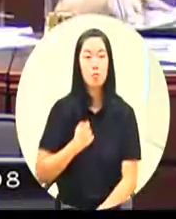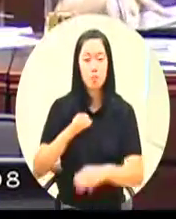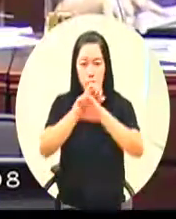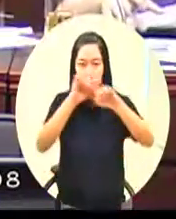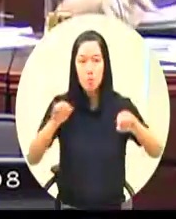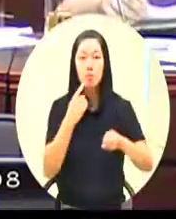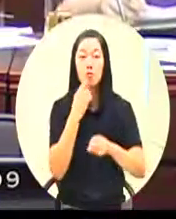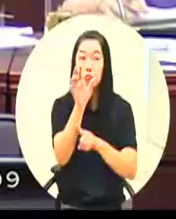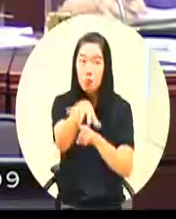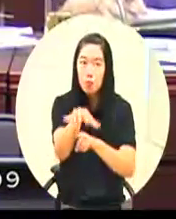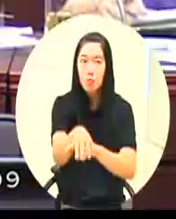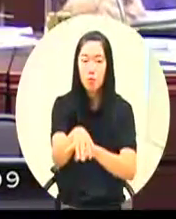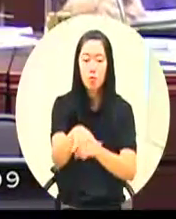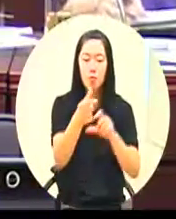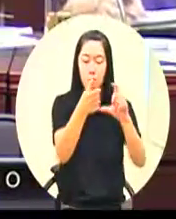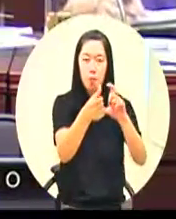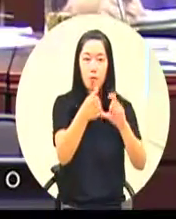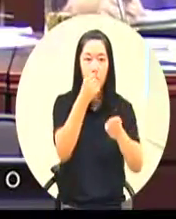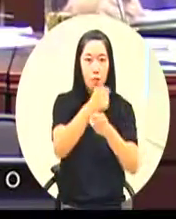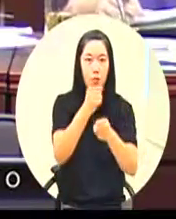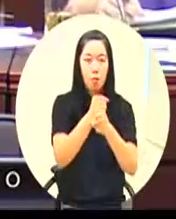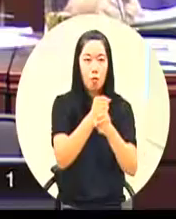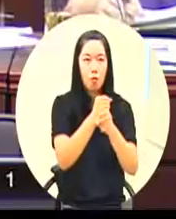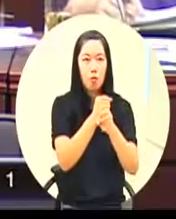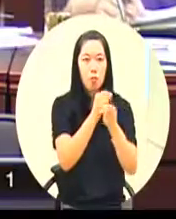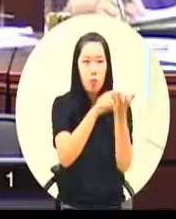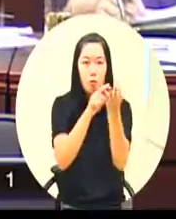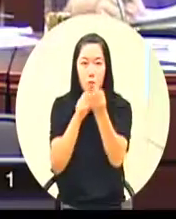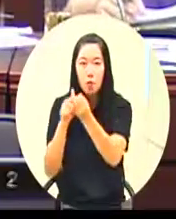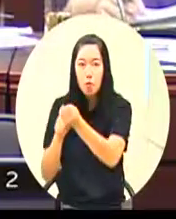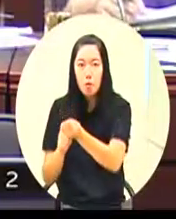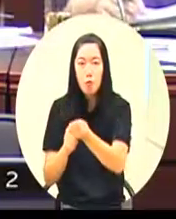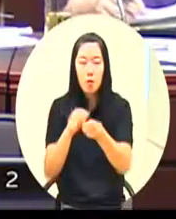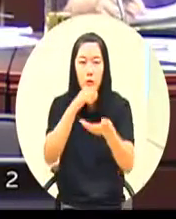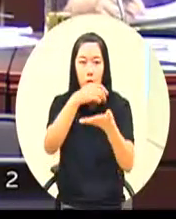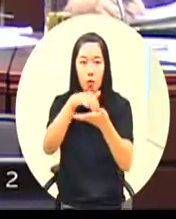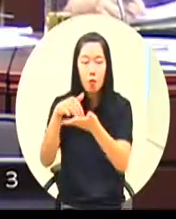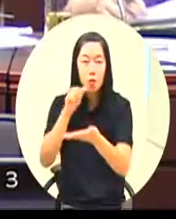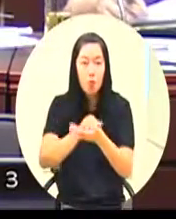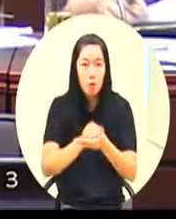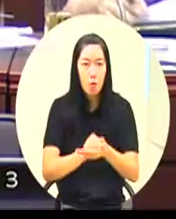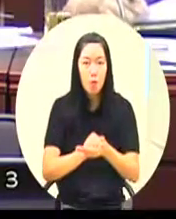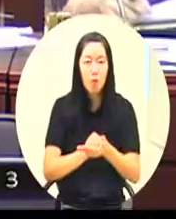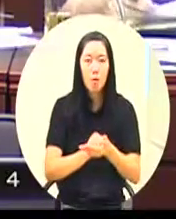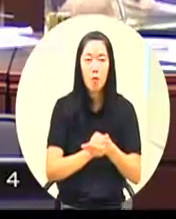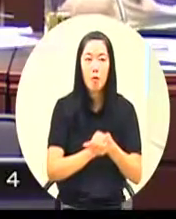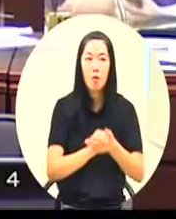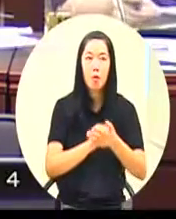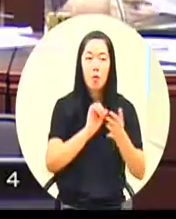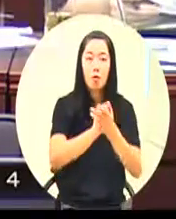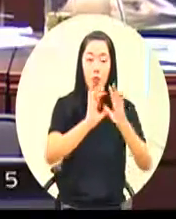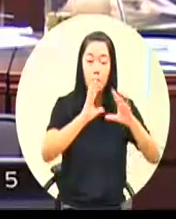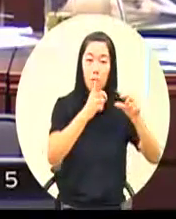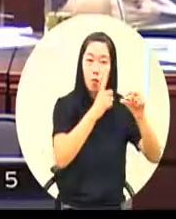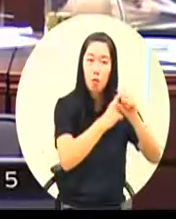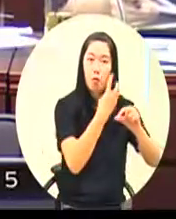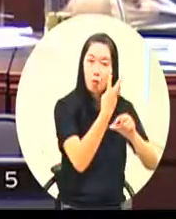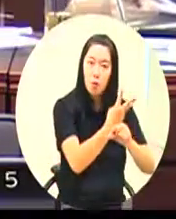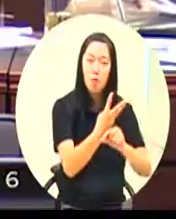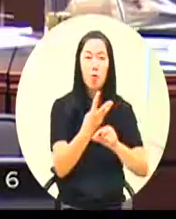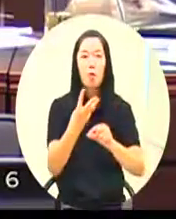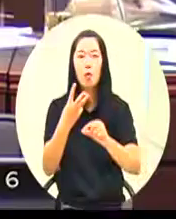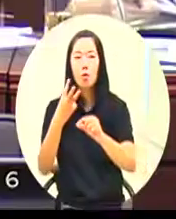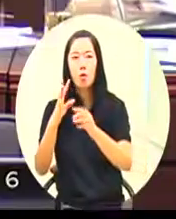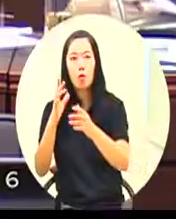国中，美浓区我们做了一个盘点呢、哦，3所国中、9所国小，它已经有2个体育馆、1个风雨球